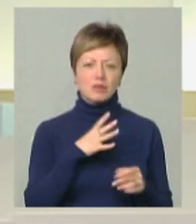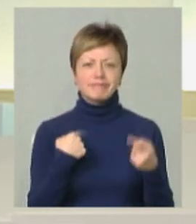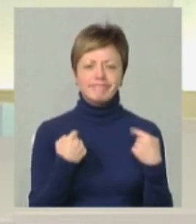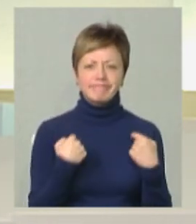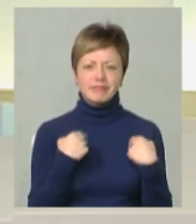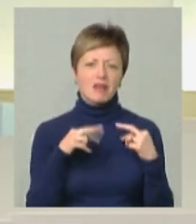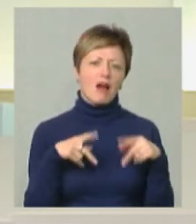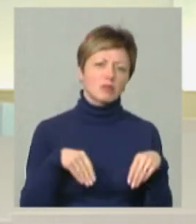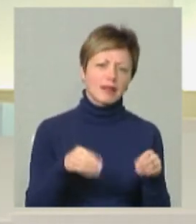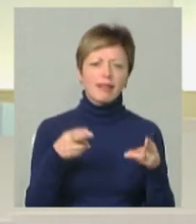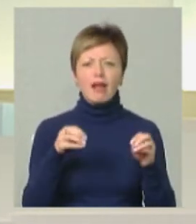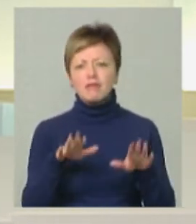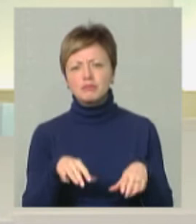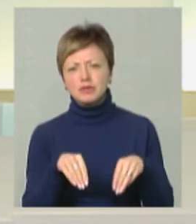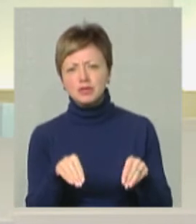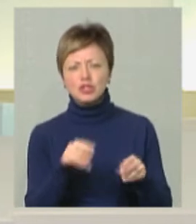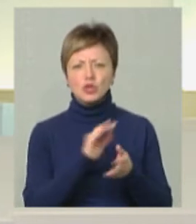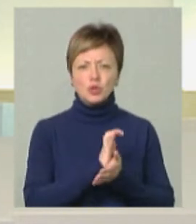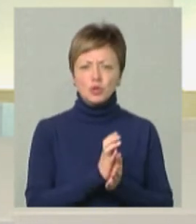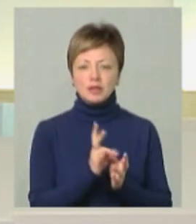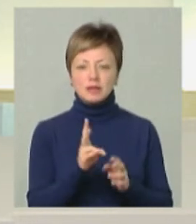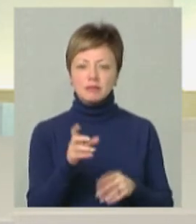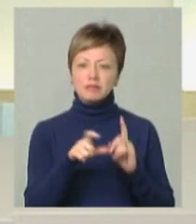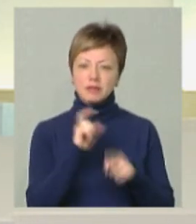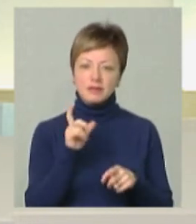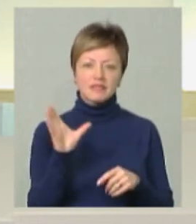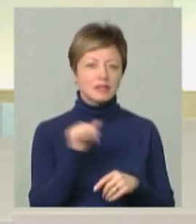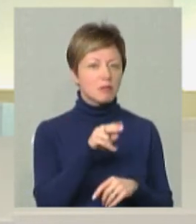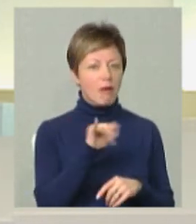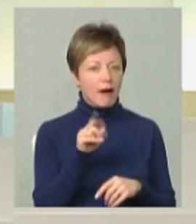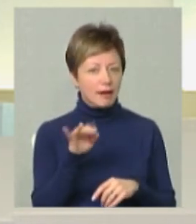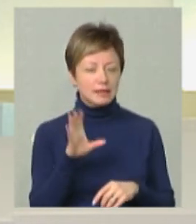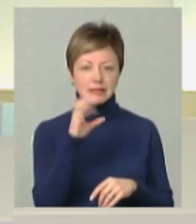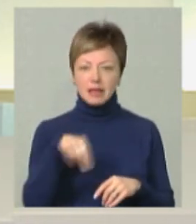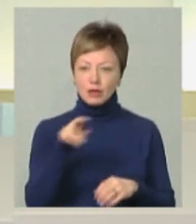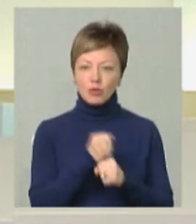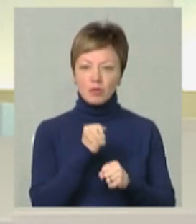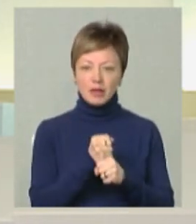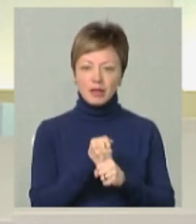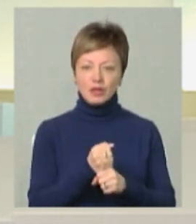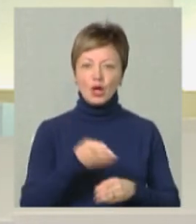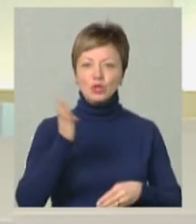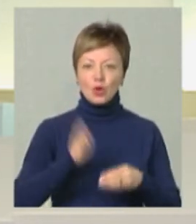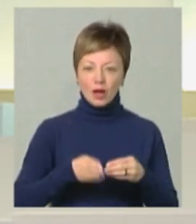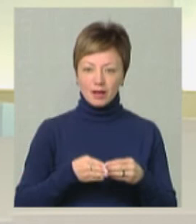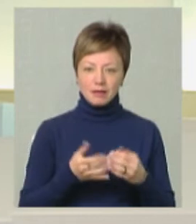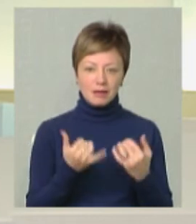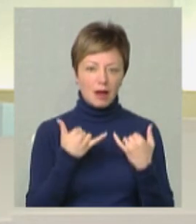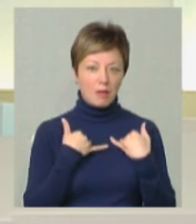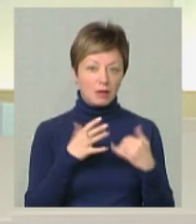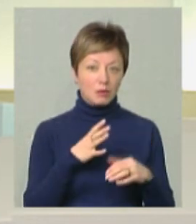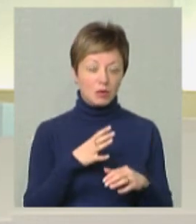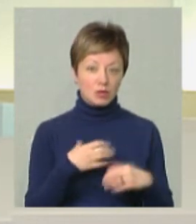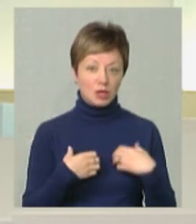щодо того, як посадити, де посадити, чи густо, чи ні, вона сказала, всі парки, всі сади робилися сокирою. Для мене це було